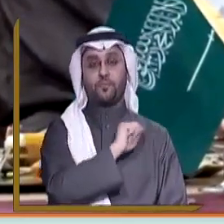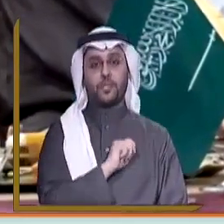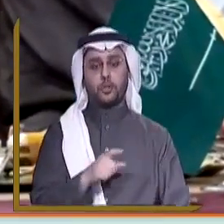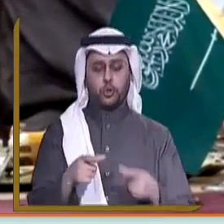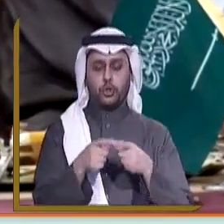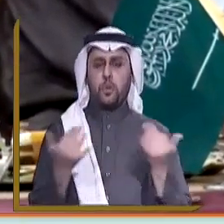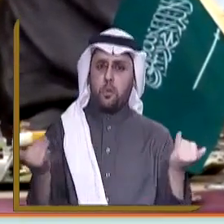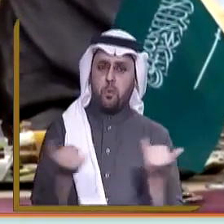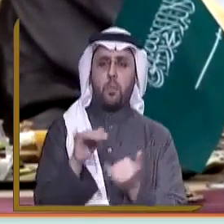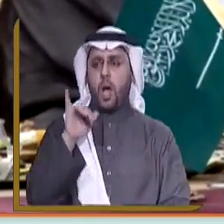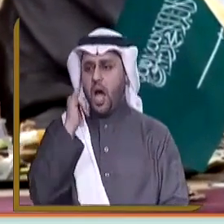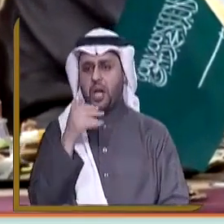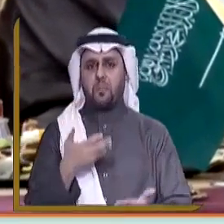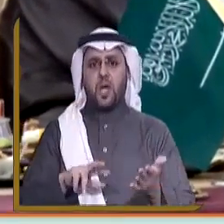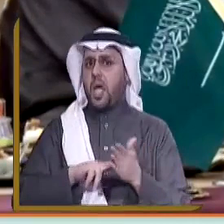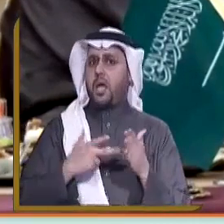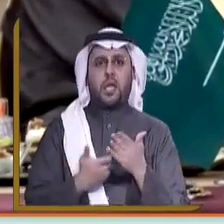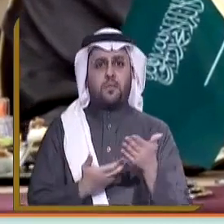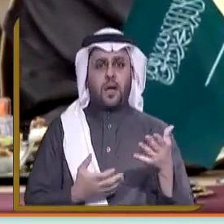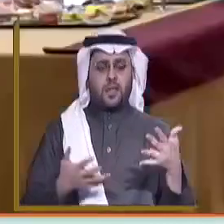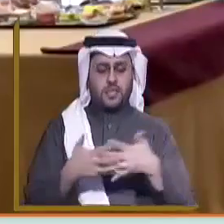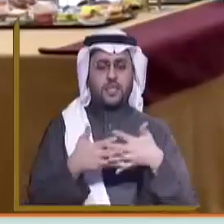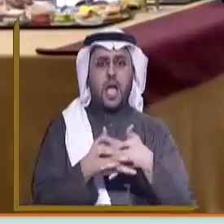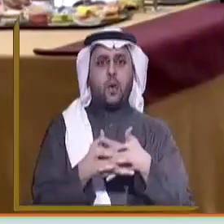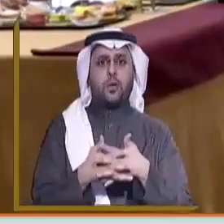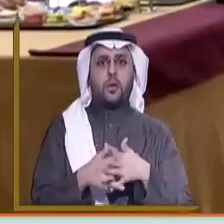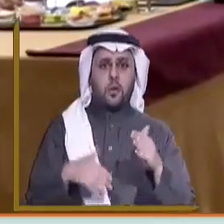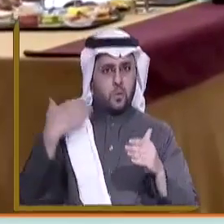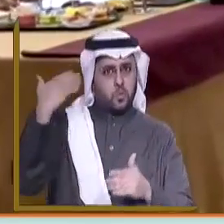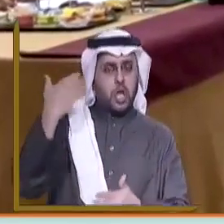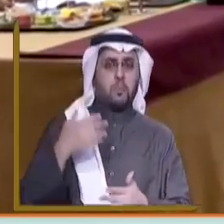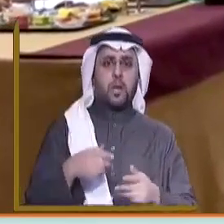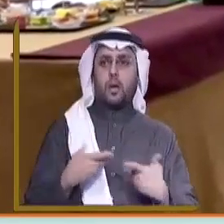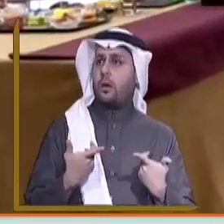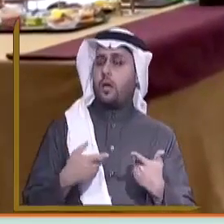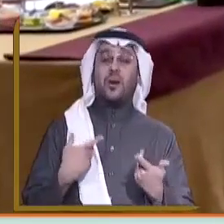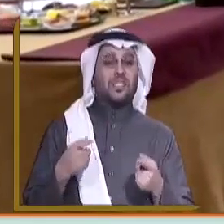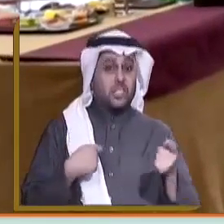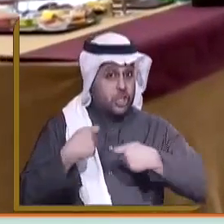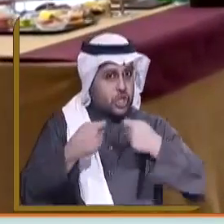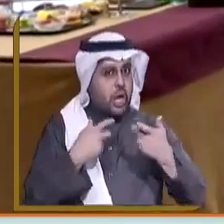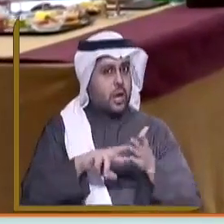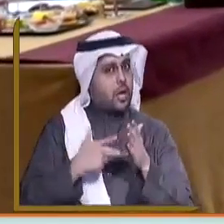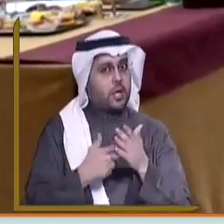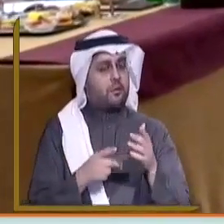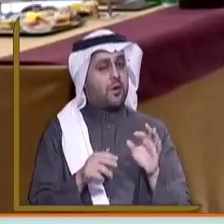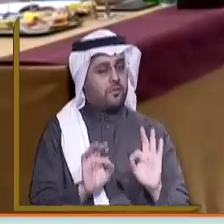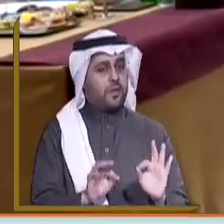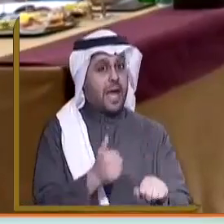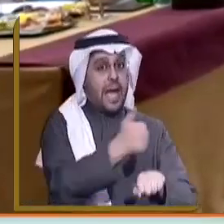والاهتمامات العربيه المشتركه لضمان انسيابيه سلاسل الامداد وخصوصا السلع